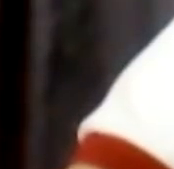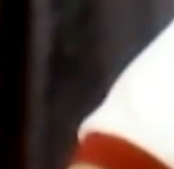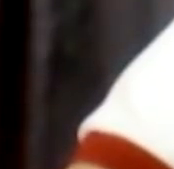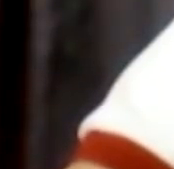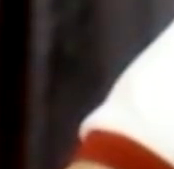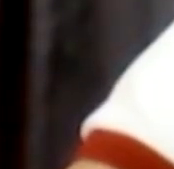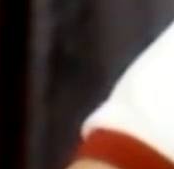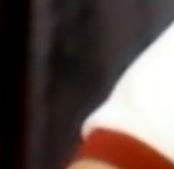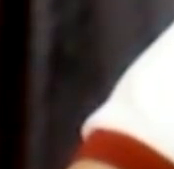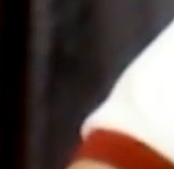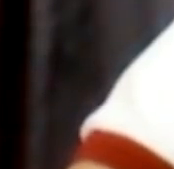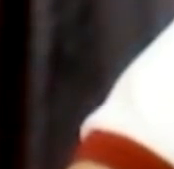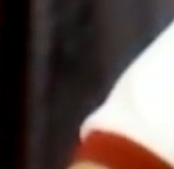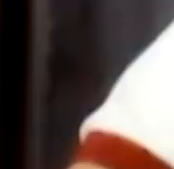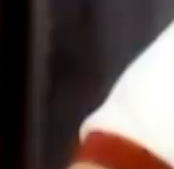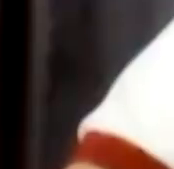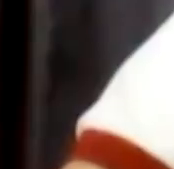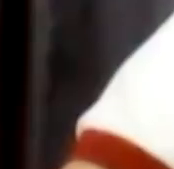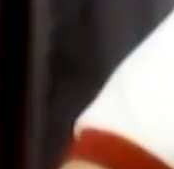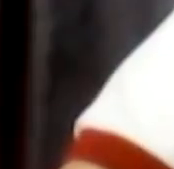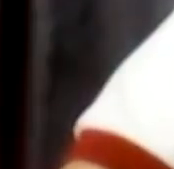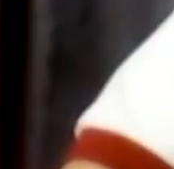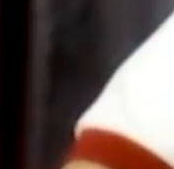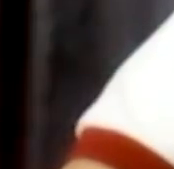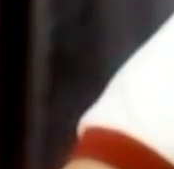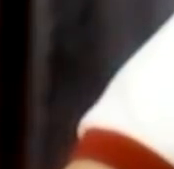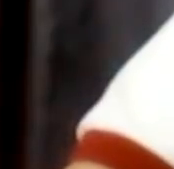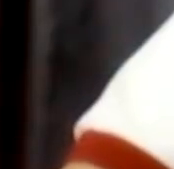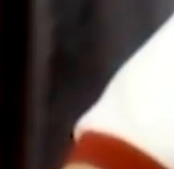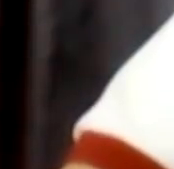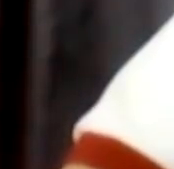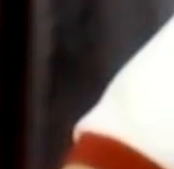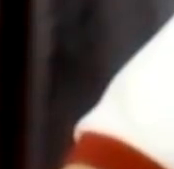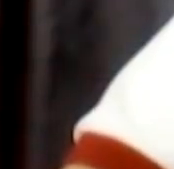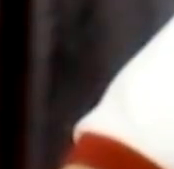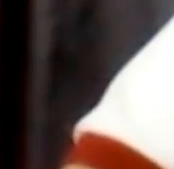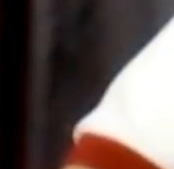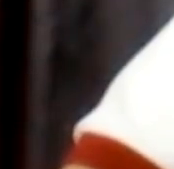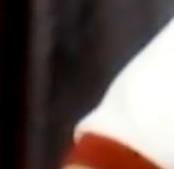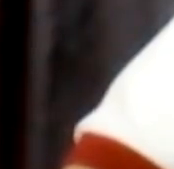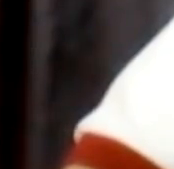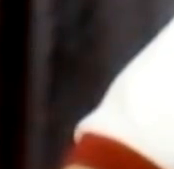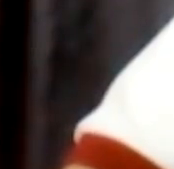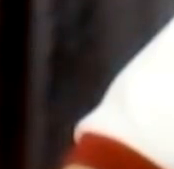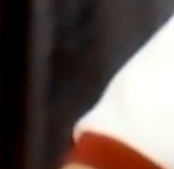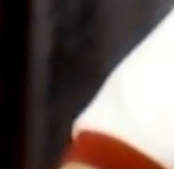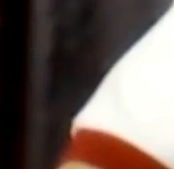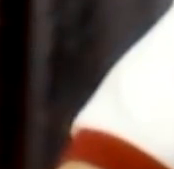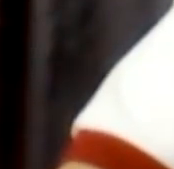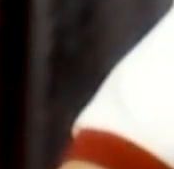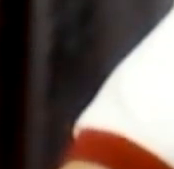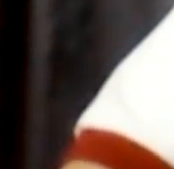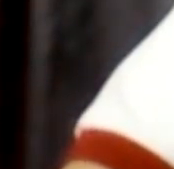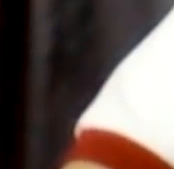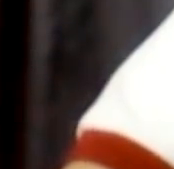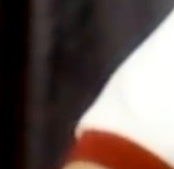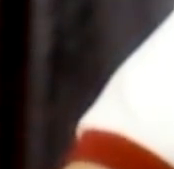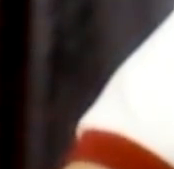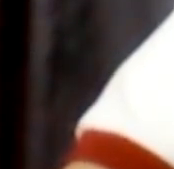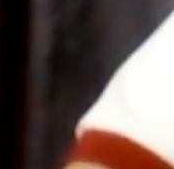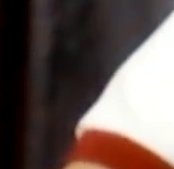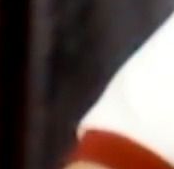active hazard duty pay na 3,000, at yung meals, accommodation, and transportation allowance na hinati nila